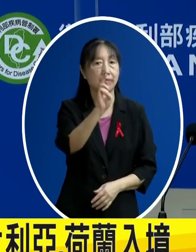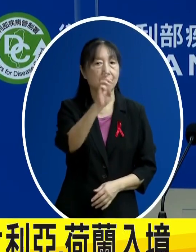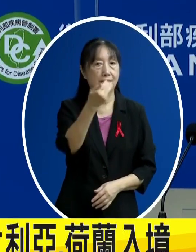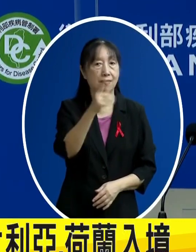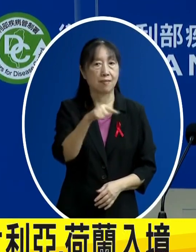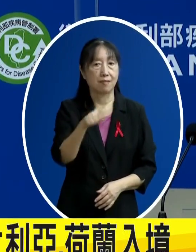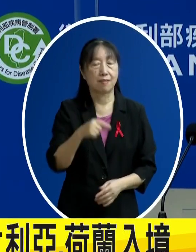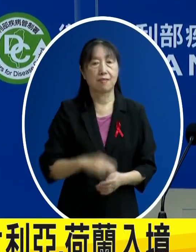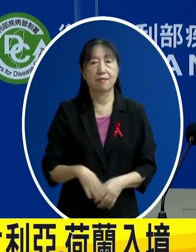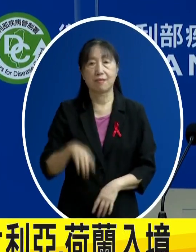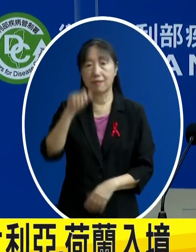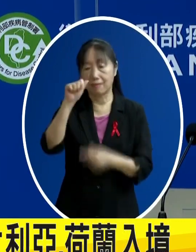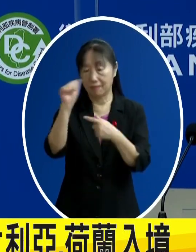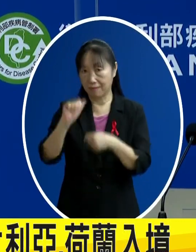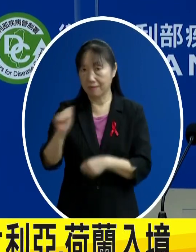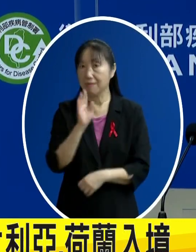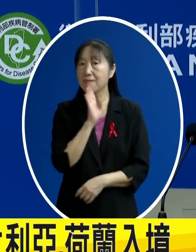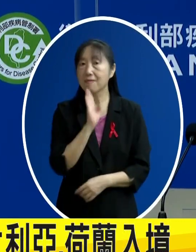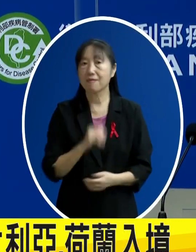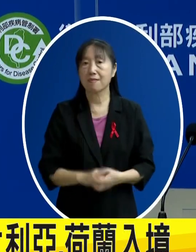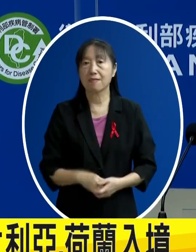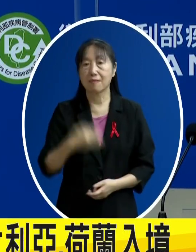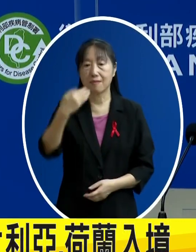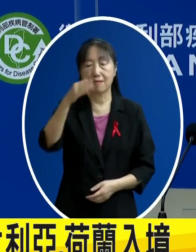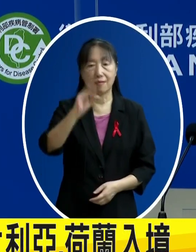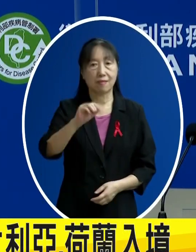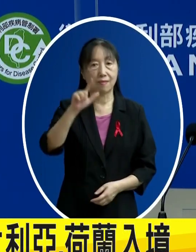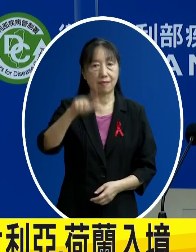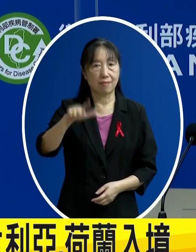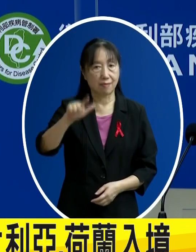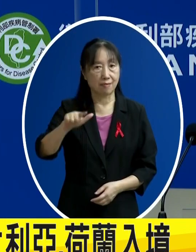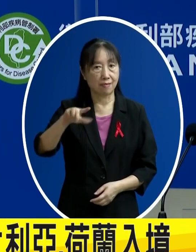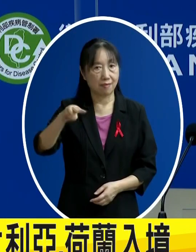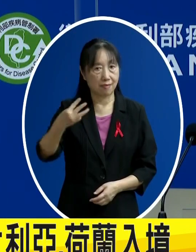967939人，另外 A 类的部分是